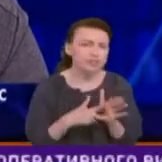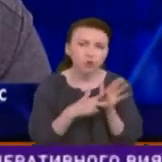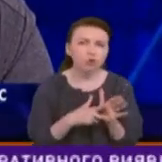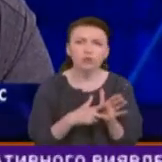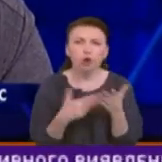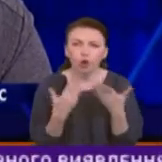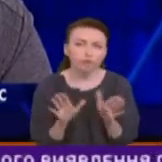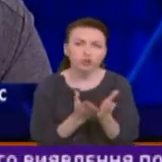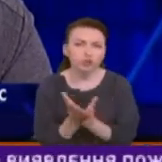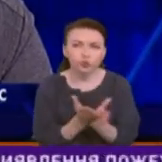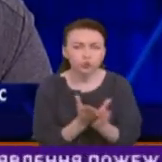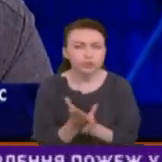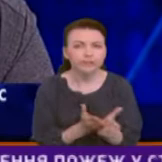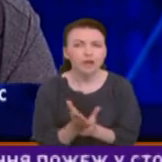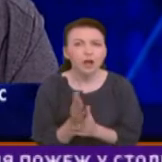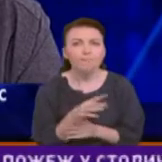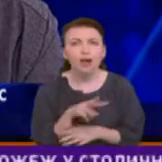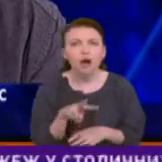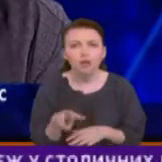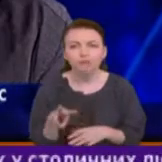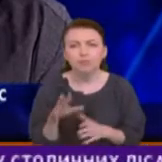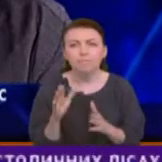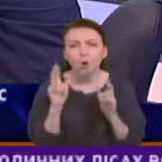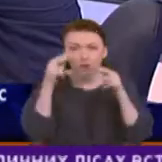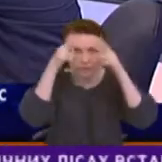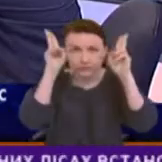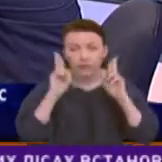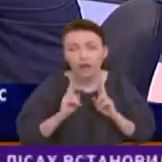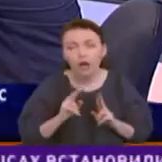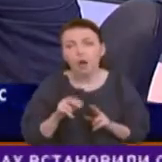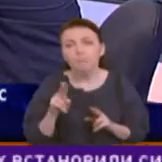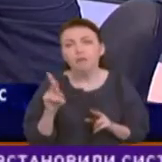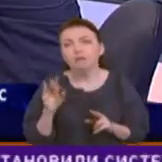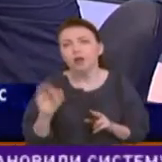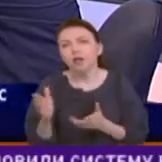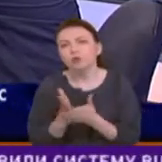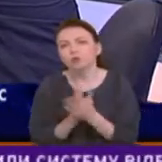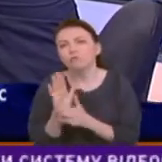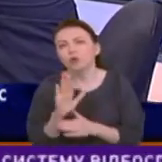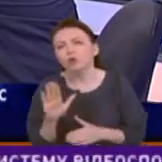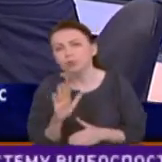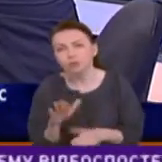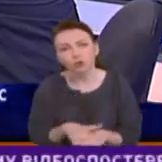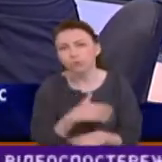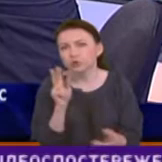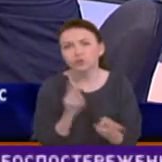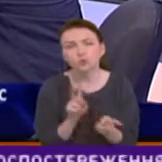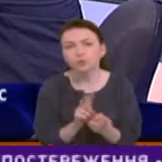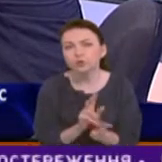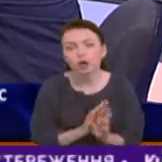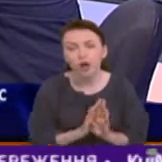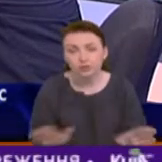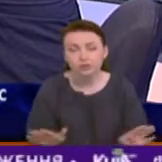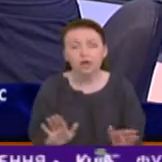уже служив в Михайлівському монастирі, патріарх служив собі в Володимирському, і потім вони, здається, дуже довго не зустрічалися.